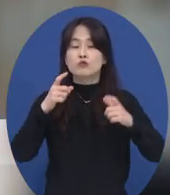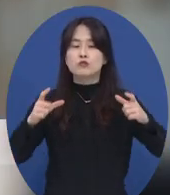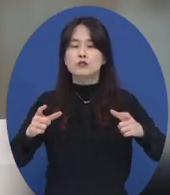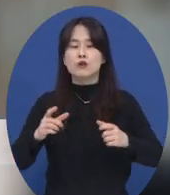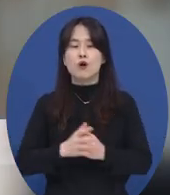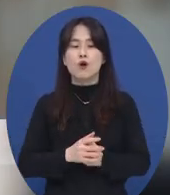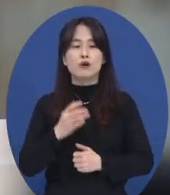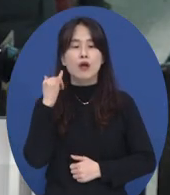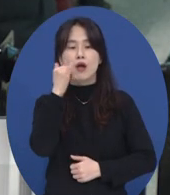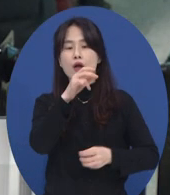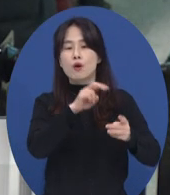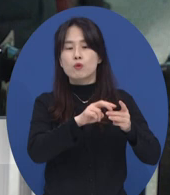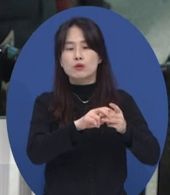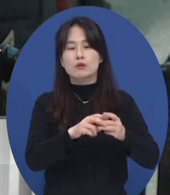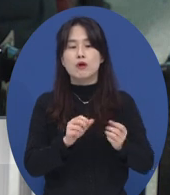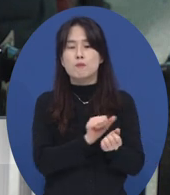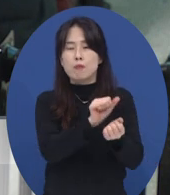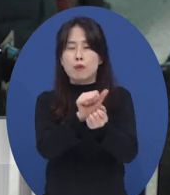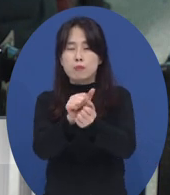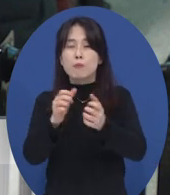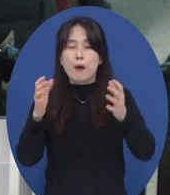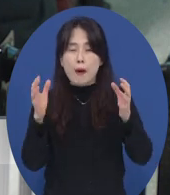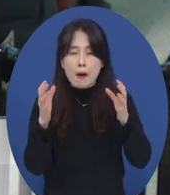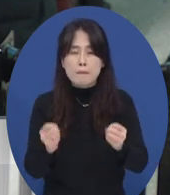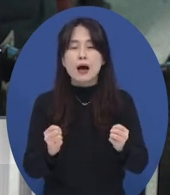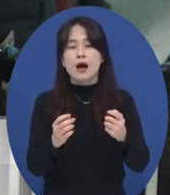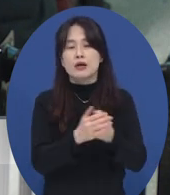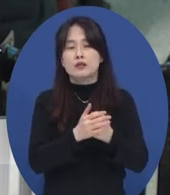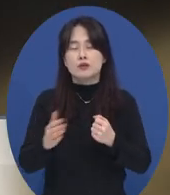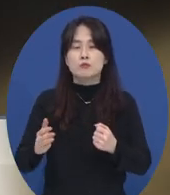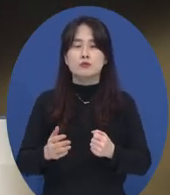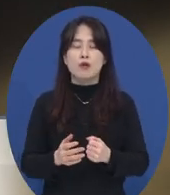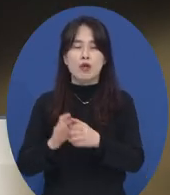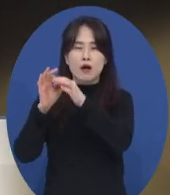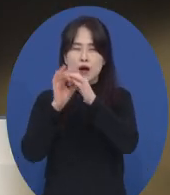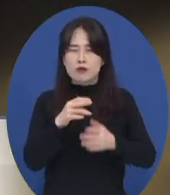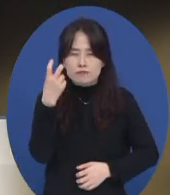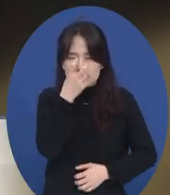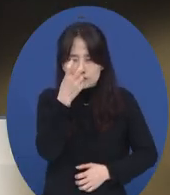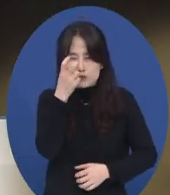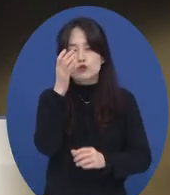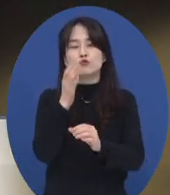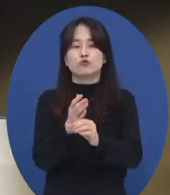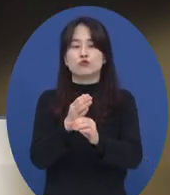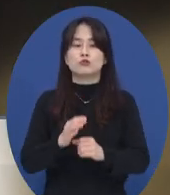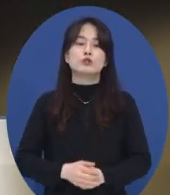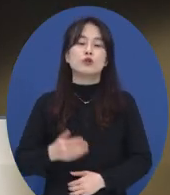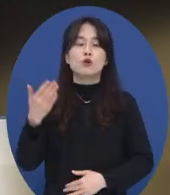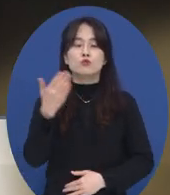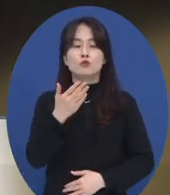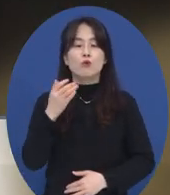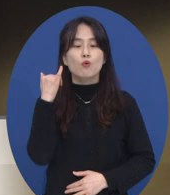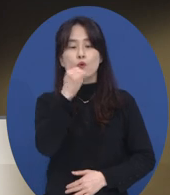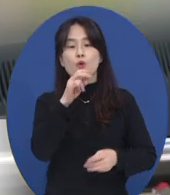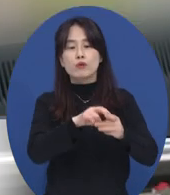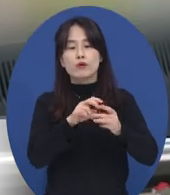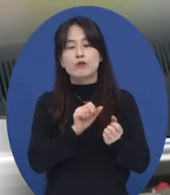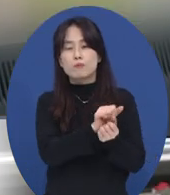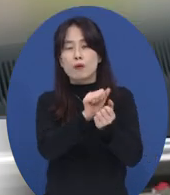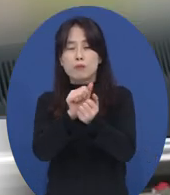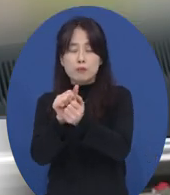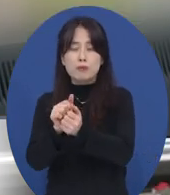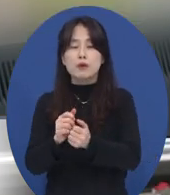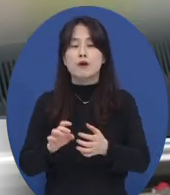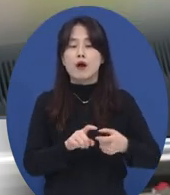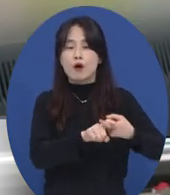집단 감염 소식에 수도권이 긴장의 끈을 더 바짝 당기고 있는 가운데 구로구 콜센터 집단 감염과 관련된 경기도 내 접촉자